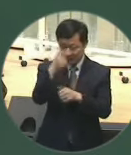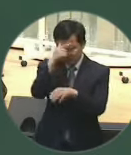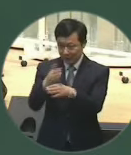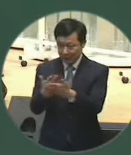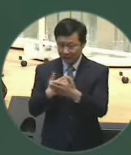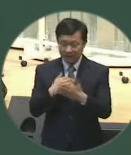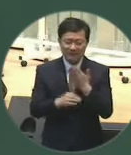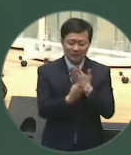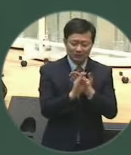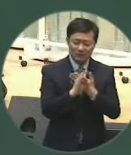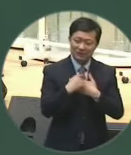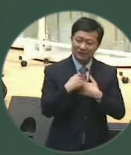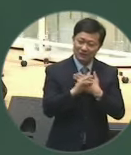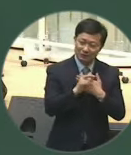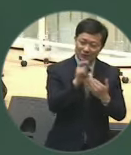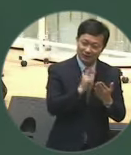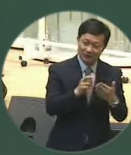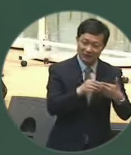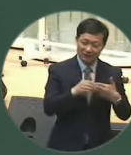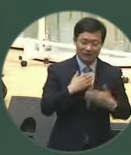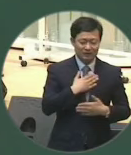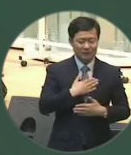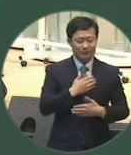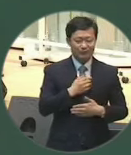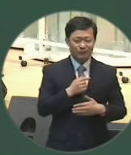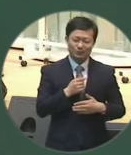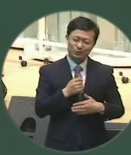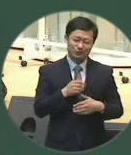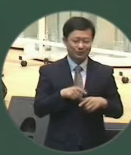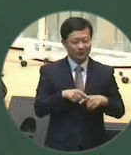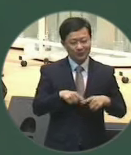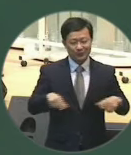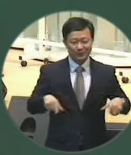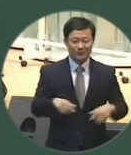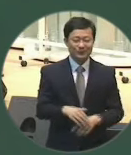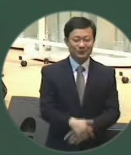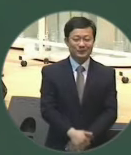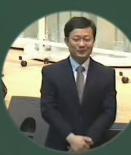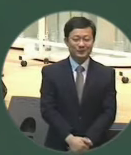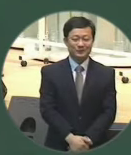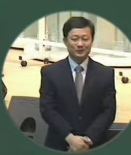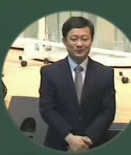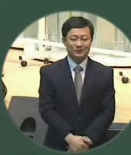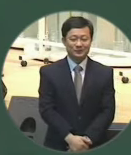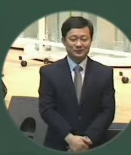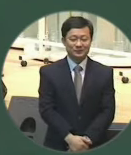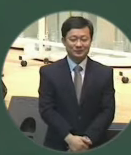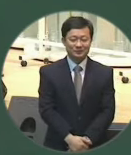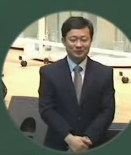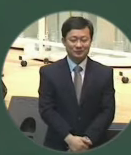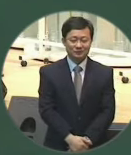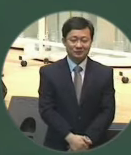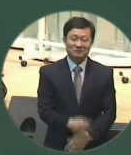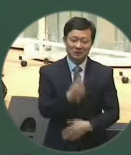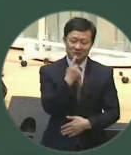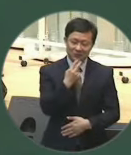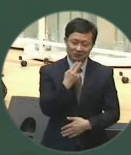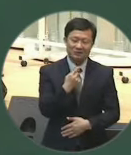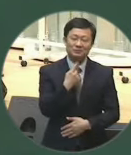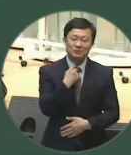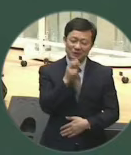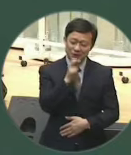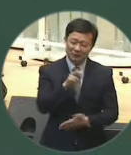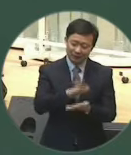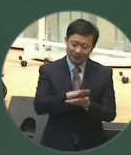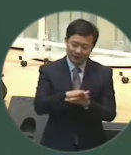lead the praise because they wanted me to maybe make the time pass by. And I'm not a very good praise leader. 물론 막 음정이